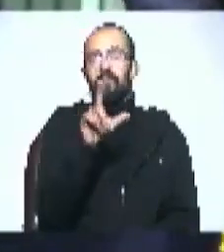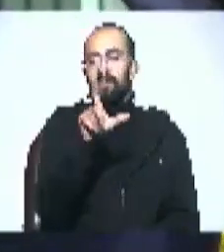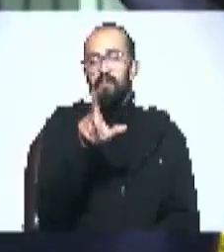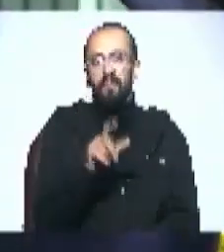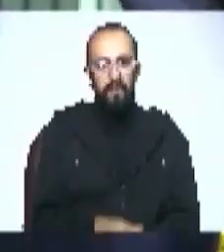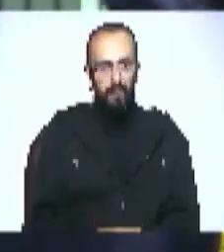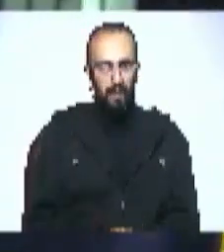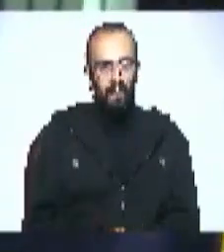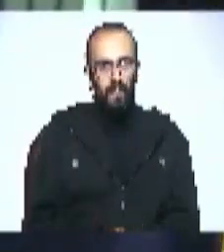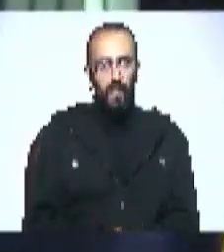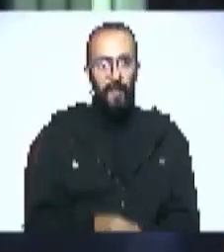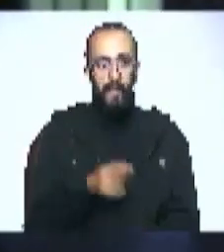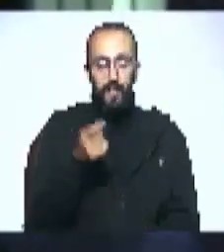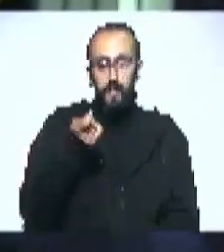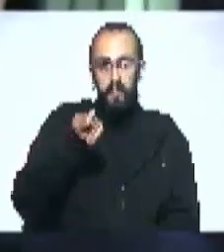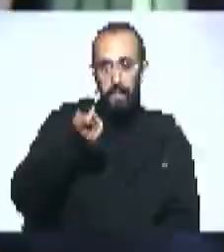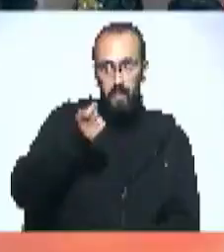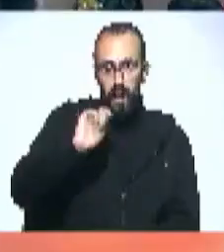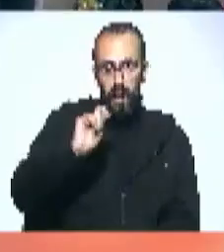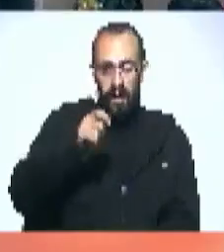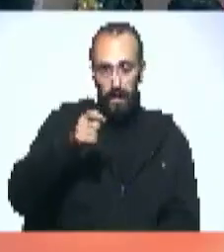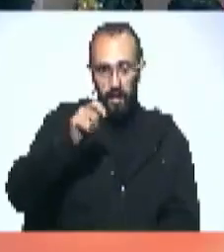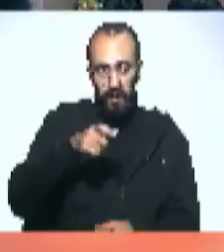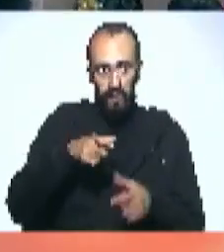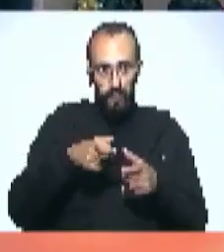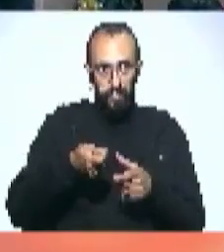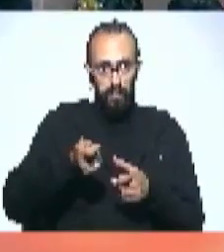بناخد معلقه صغيره نحطها في بقنا